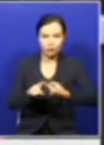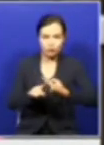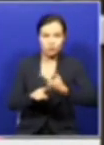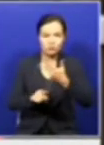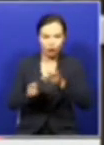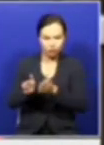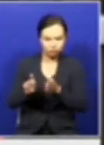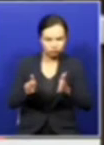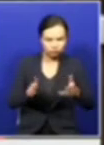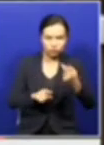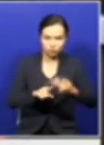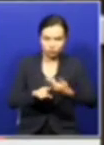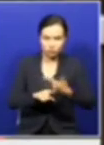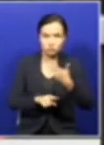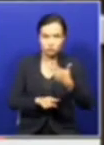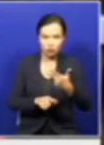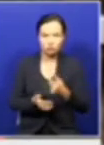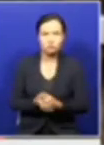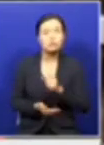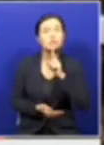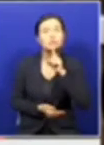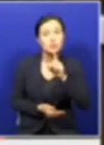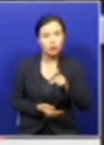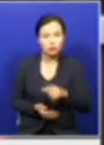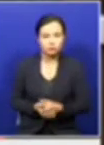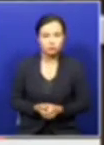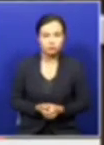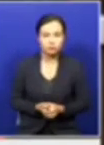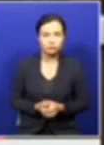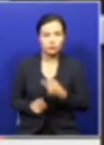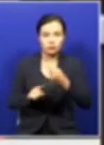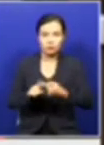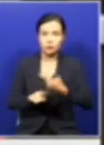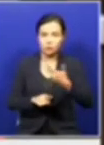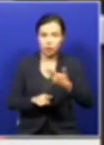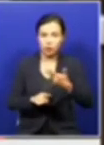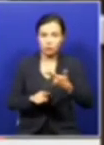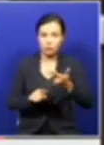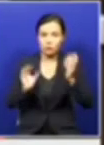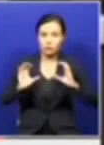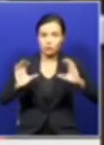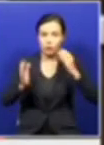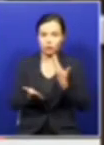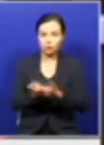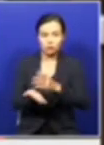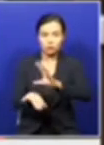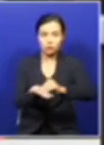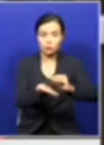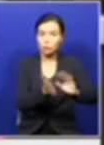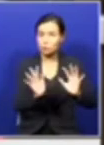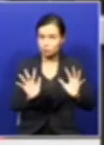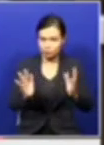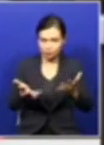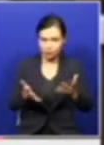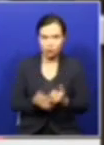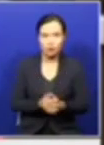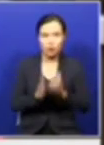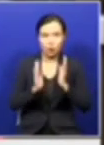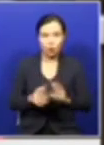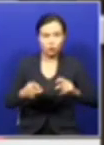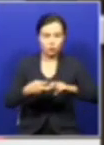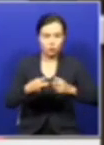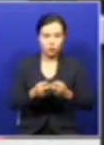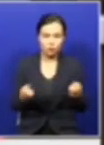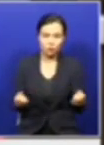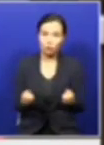ธรรมดาครับถามว่าแล้วจากหลังจาก3เดือนที่รัฐบาลไม่จัดเก็บแล้วคนที่ได้รับผลกระทบ